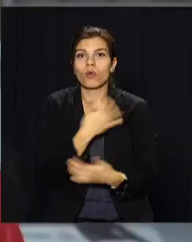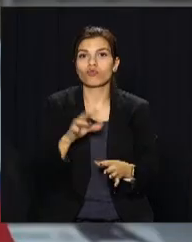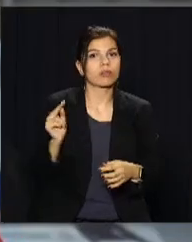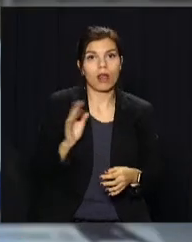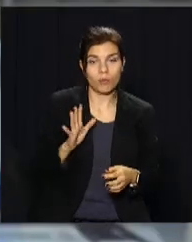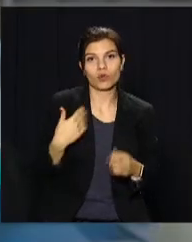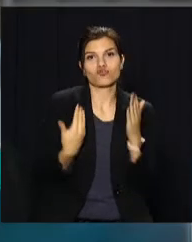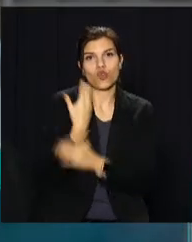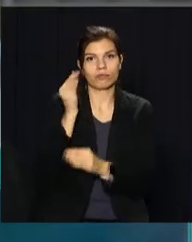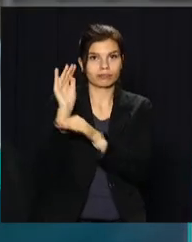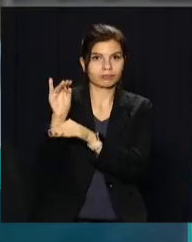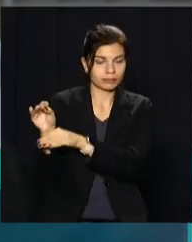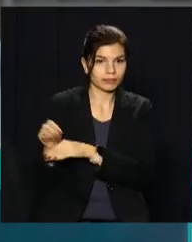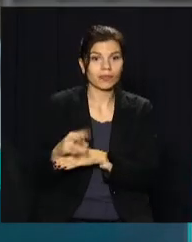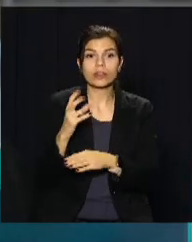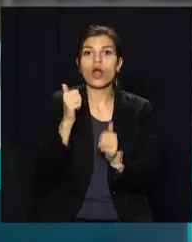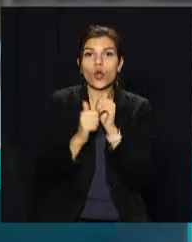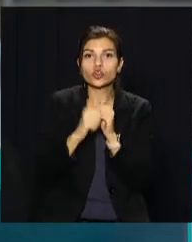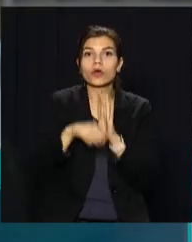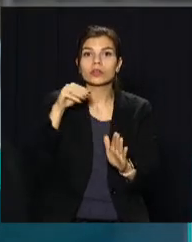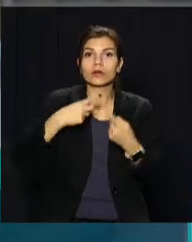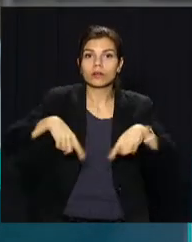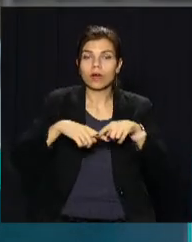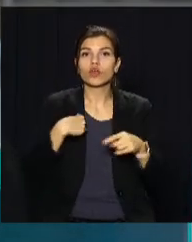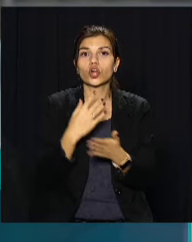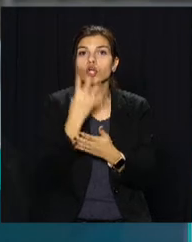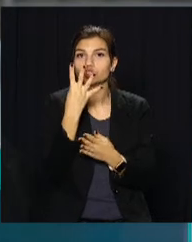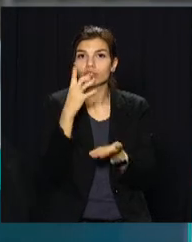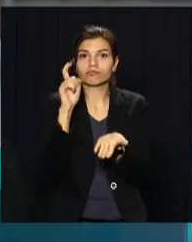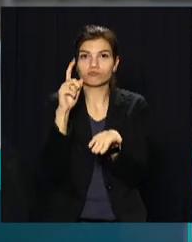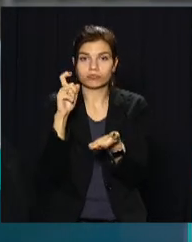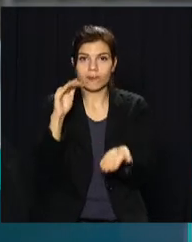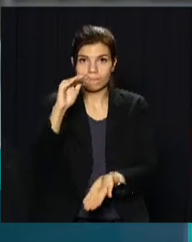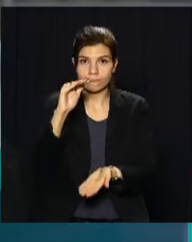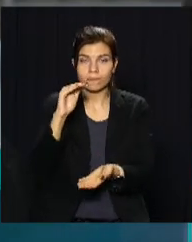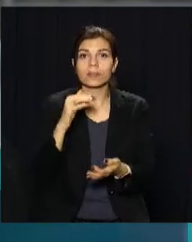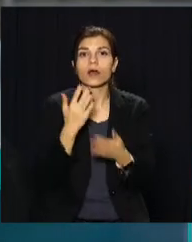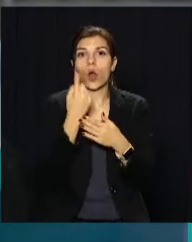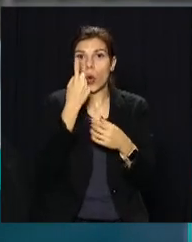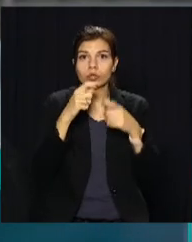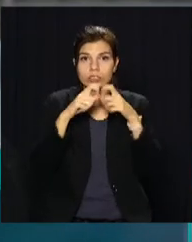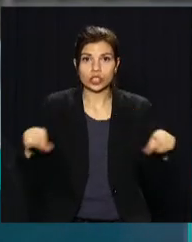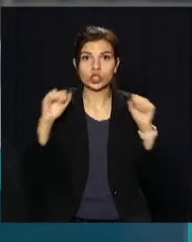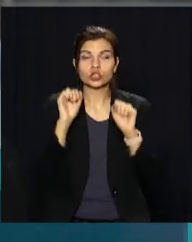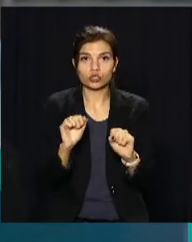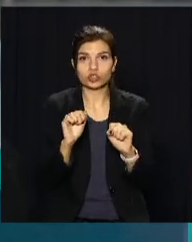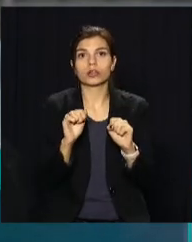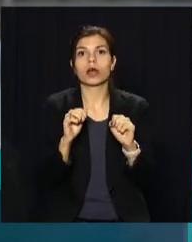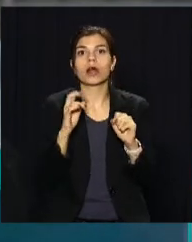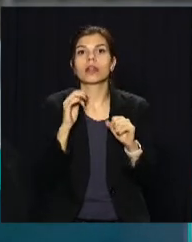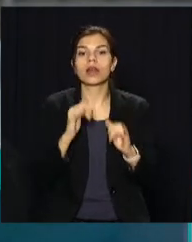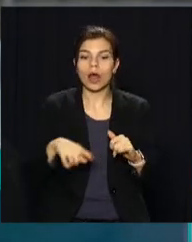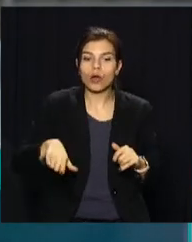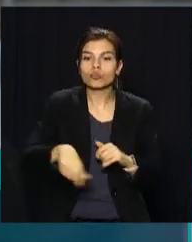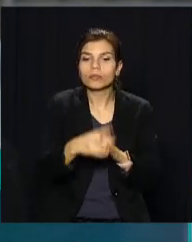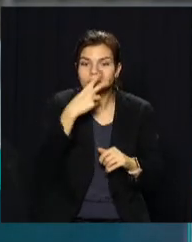ладу. На кожну дільницю нам видали по 4 санітайзери, одну стрічку захисну для нанесення